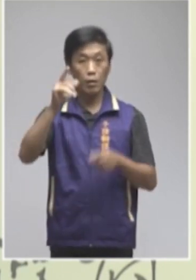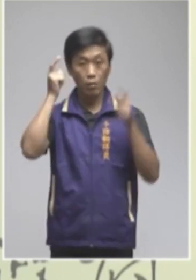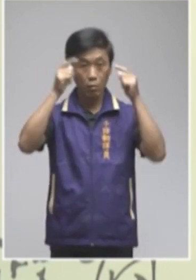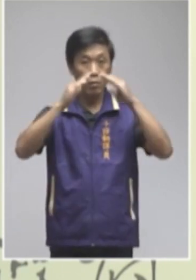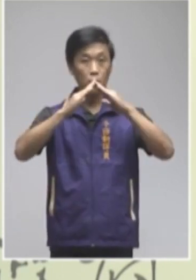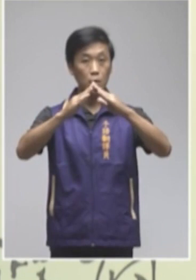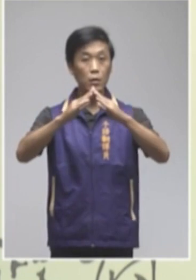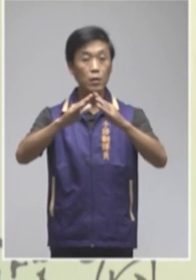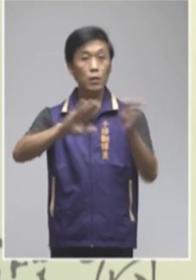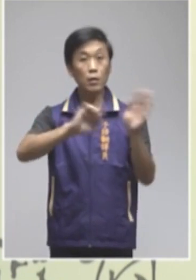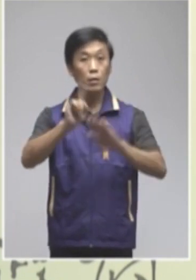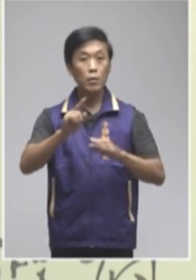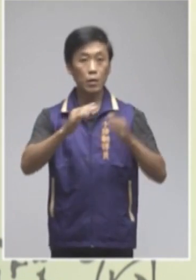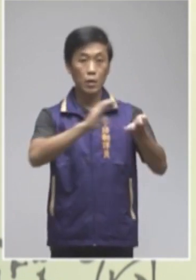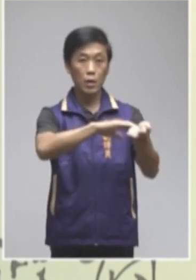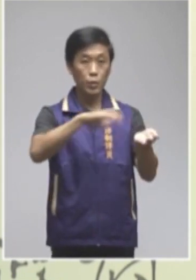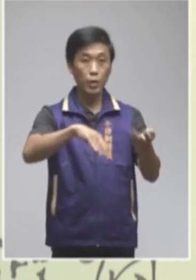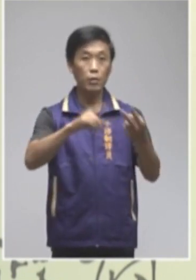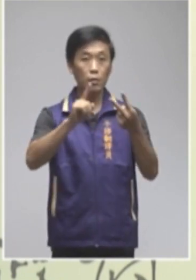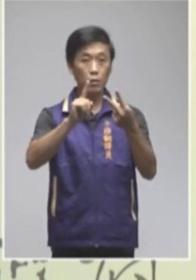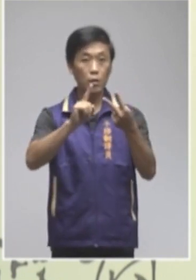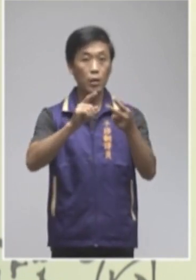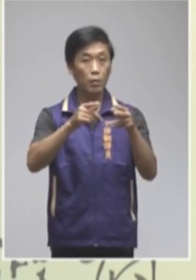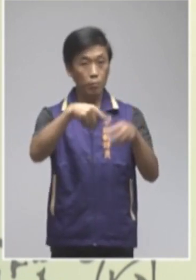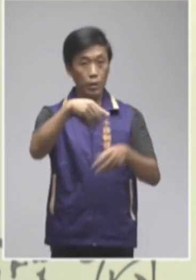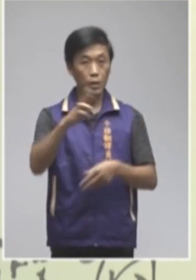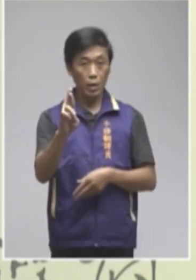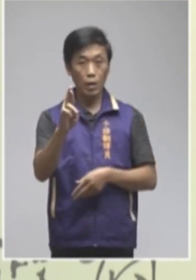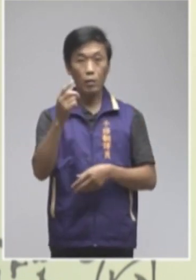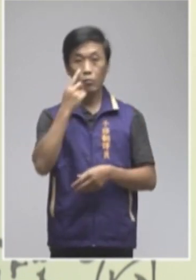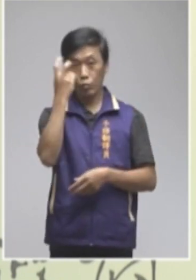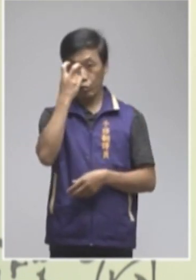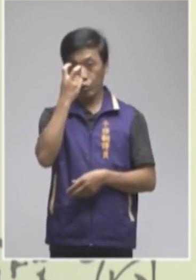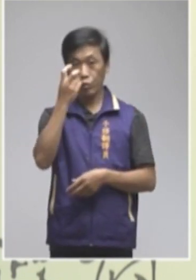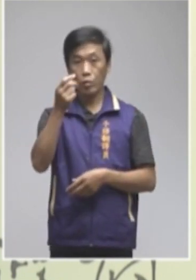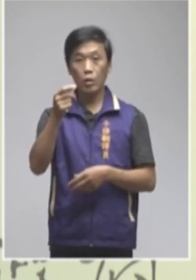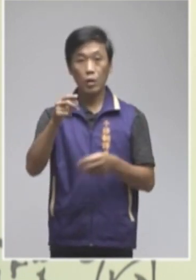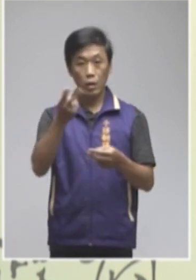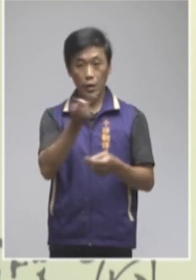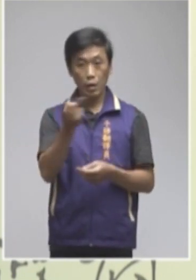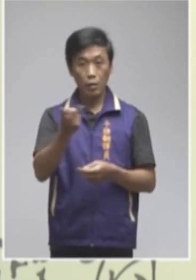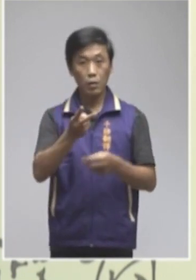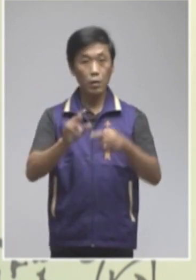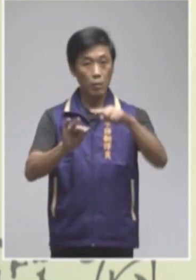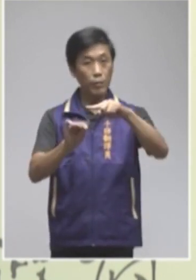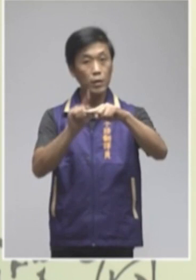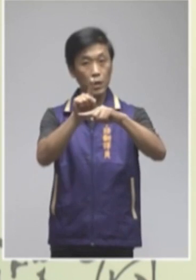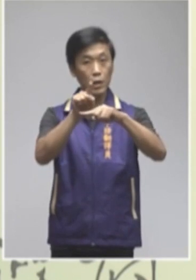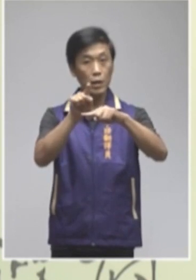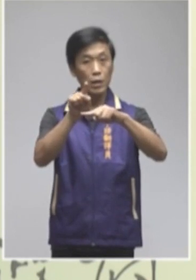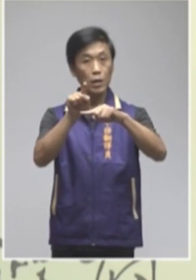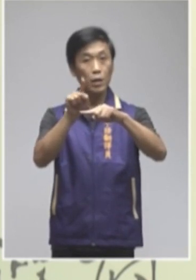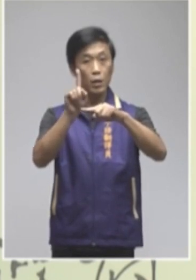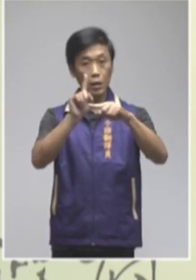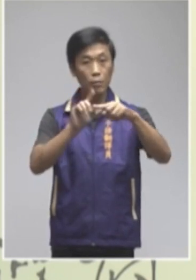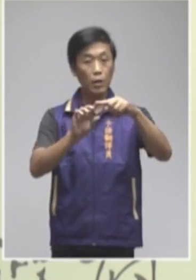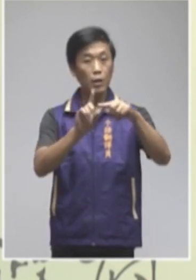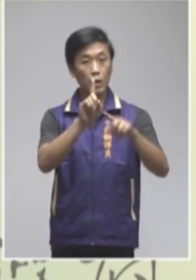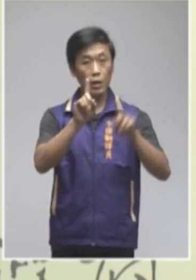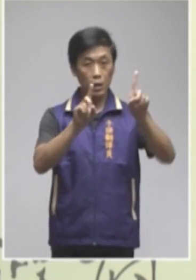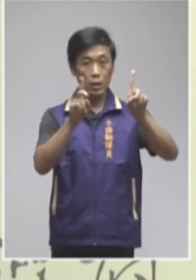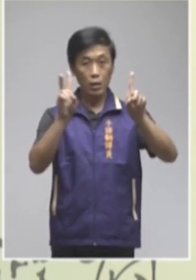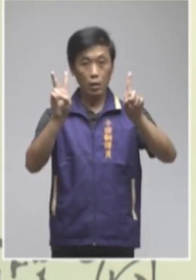言，在医院跟在 PCR 跟快筛的部分，大概占比是1:2，1:2。那所